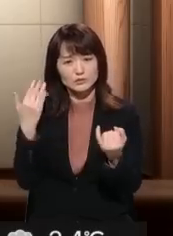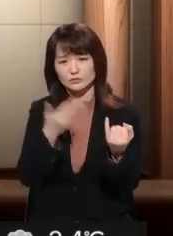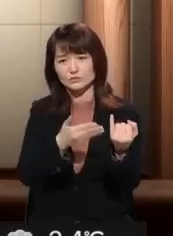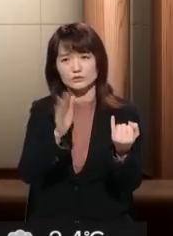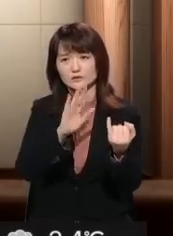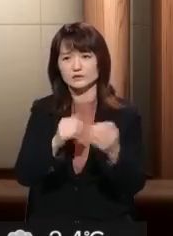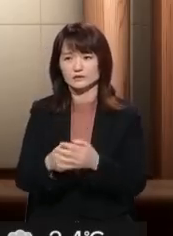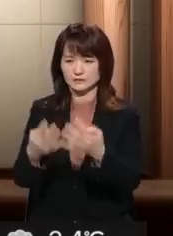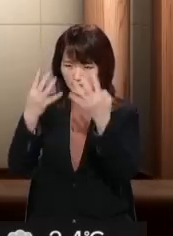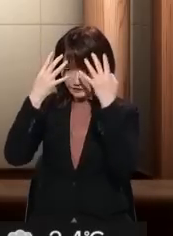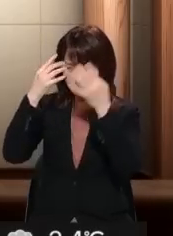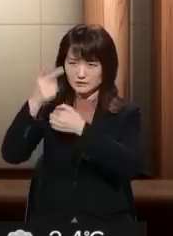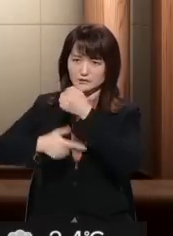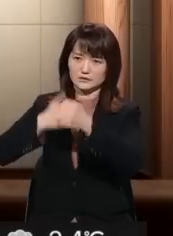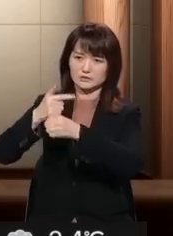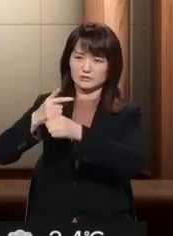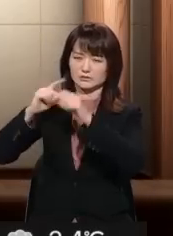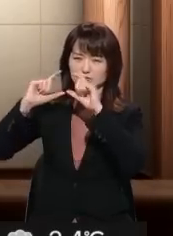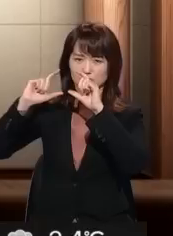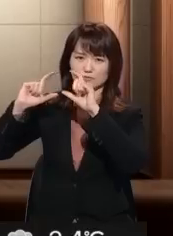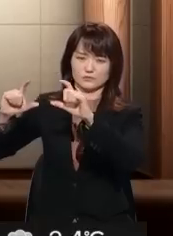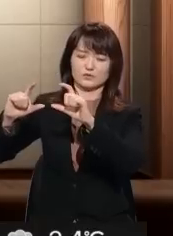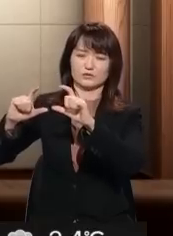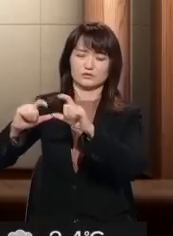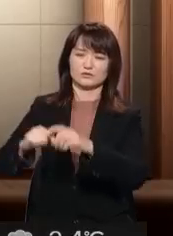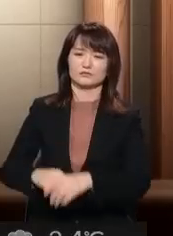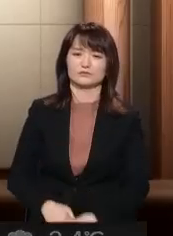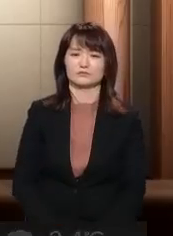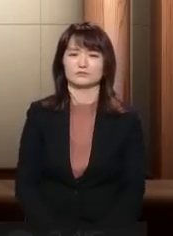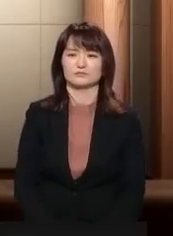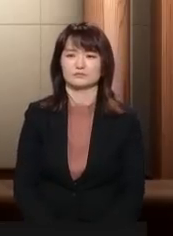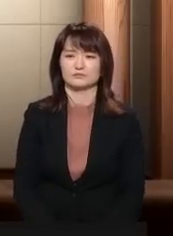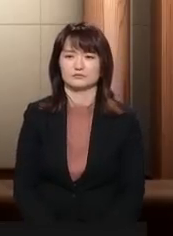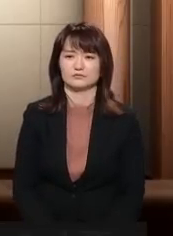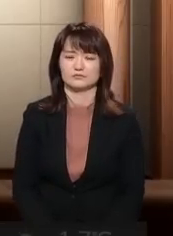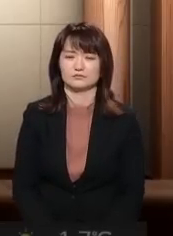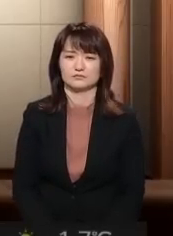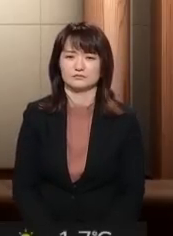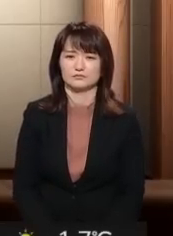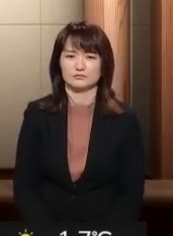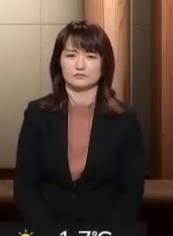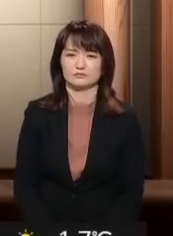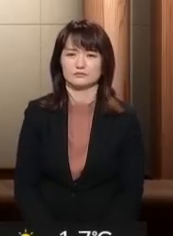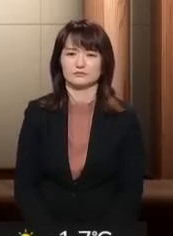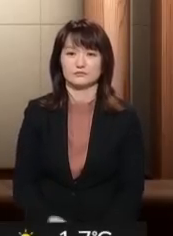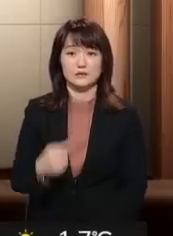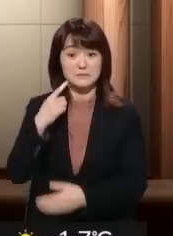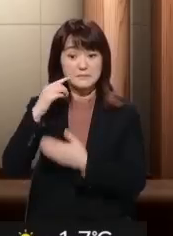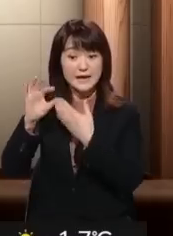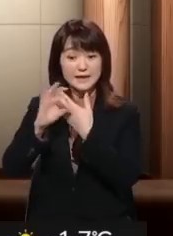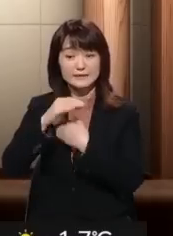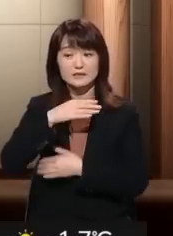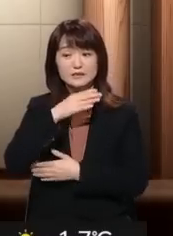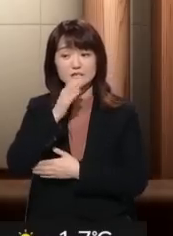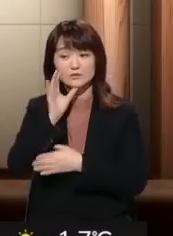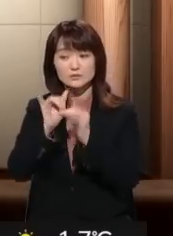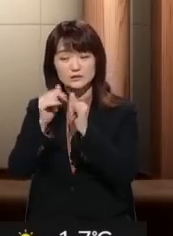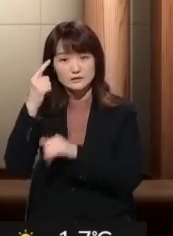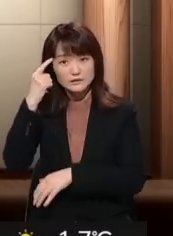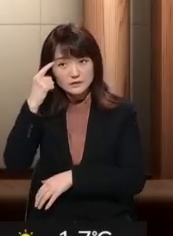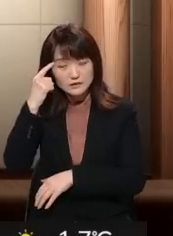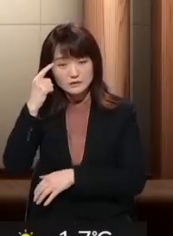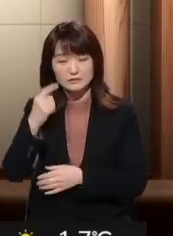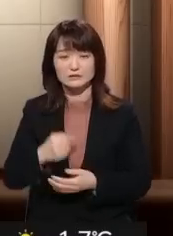징역 6년 중형을 선고를 하였습니다 6년 상당히 좀 왜냐하면 만약 고령자를 고려하면